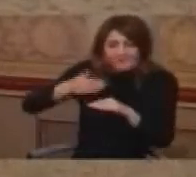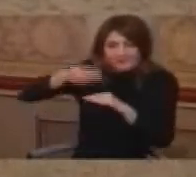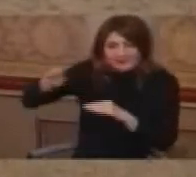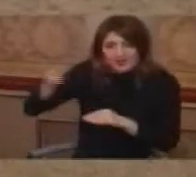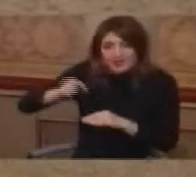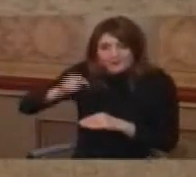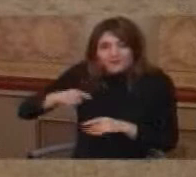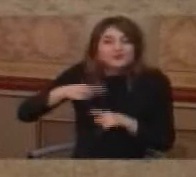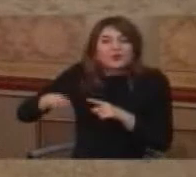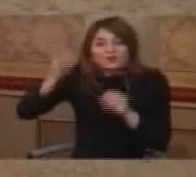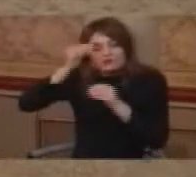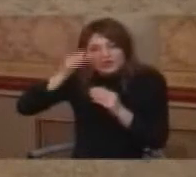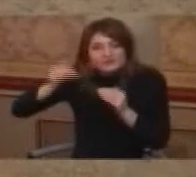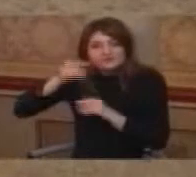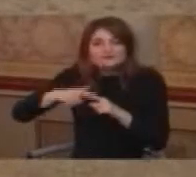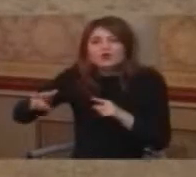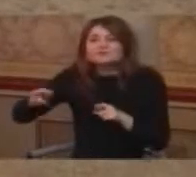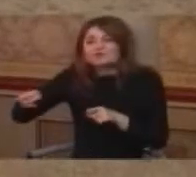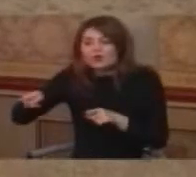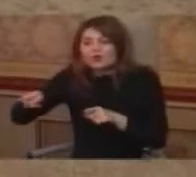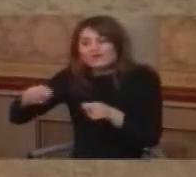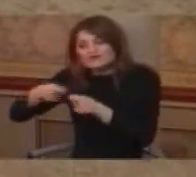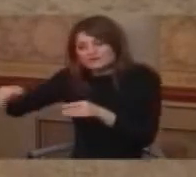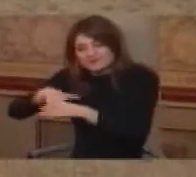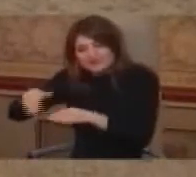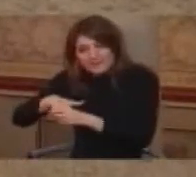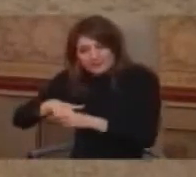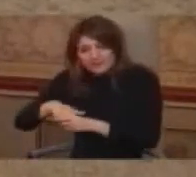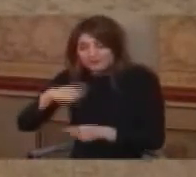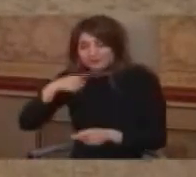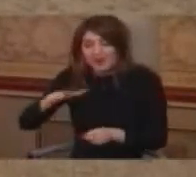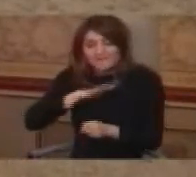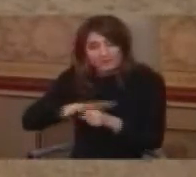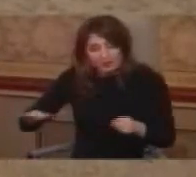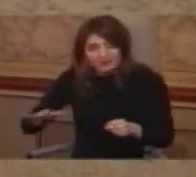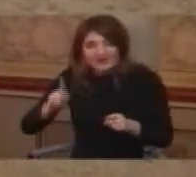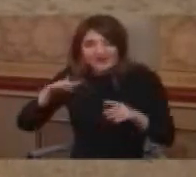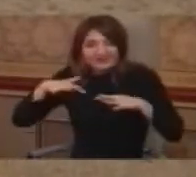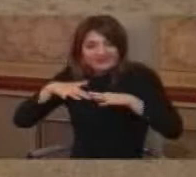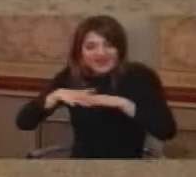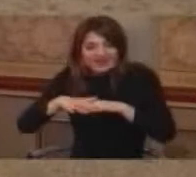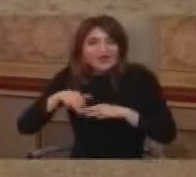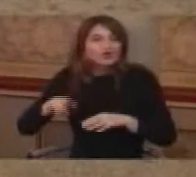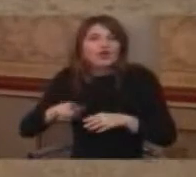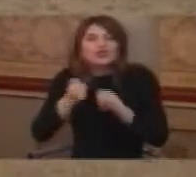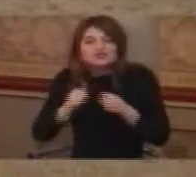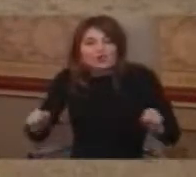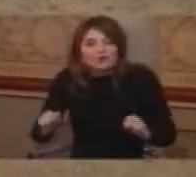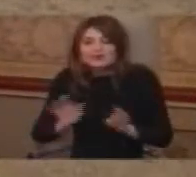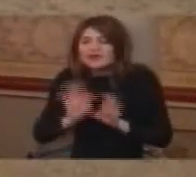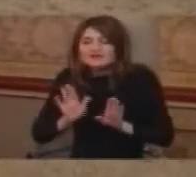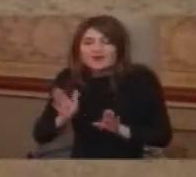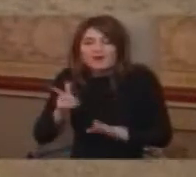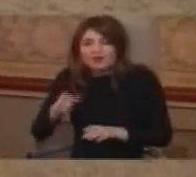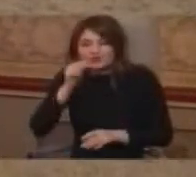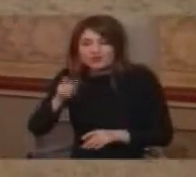to je proces zapošljavanja. Jer potpuna integracija znači slobodu samo kada je čovjek slobodan